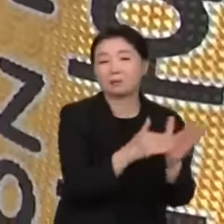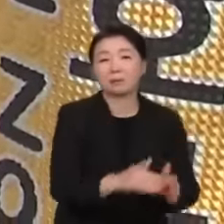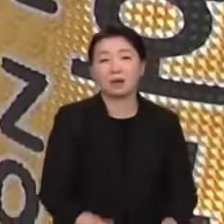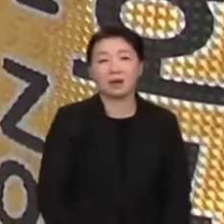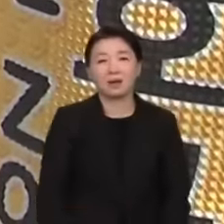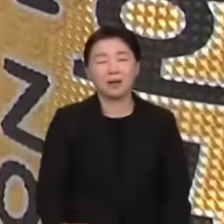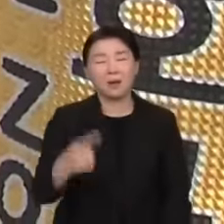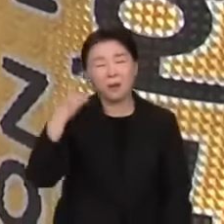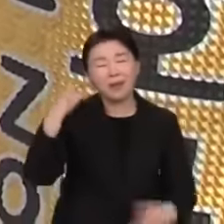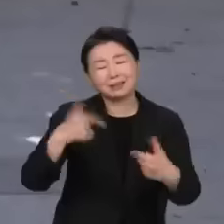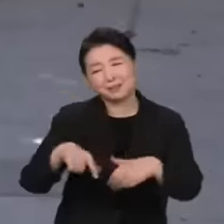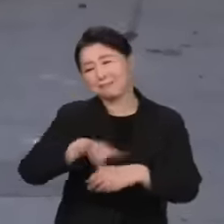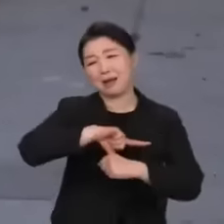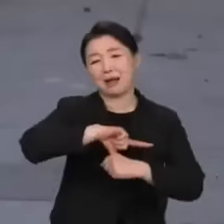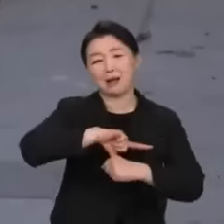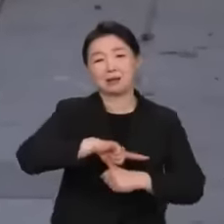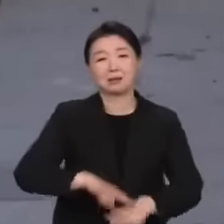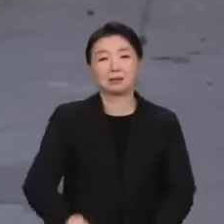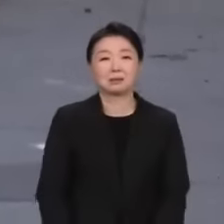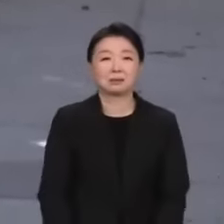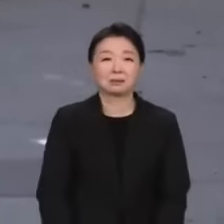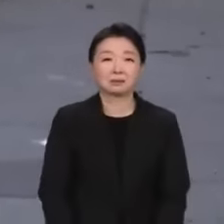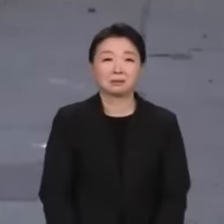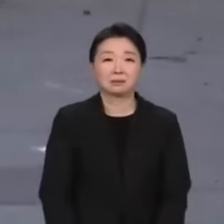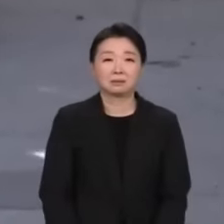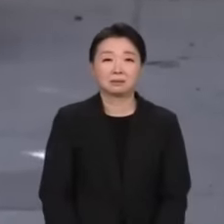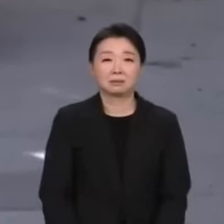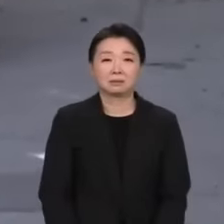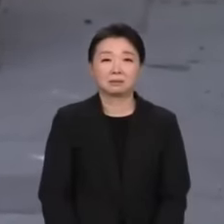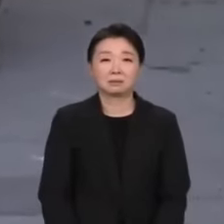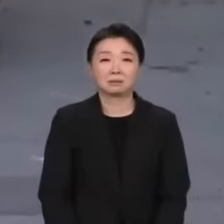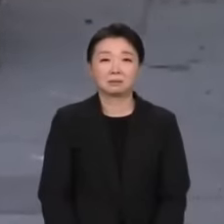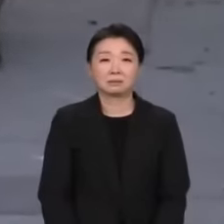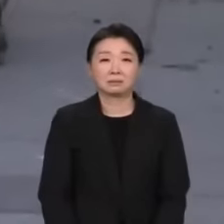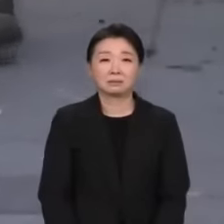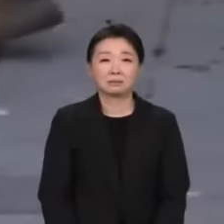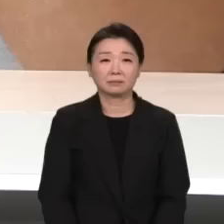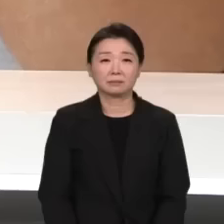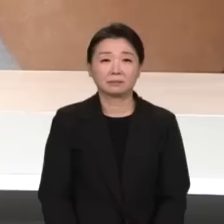한 발 늦었습니다. JTBC 구석찬입니다.